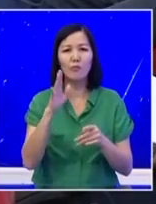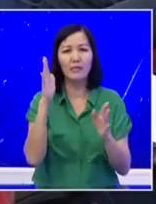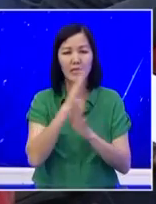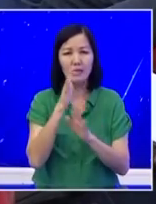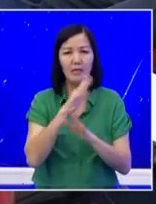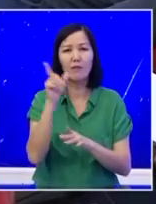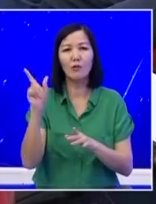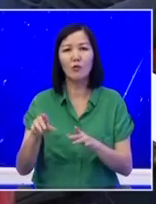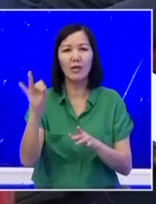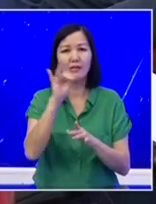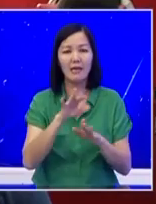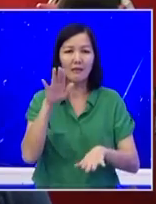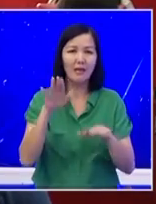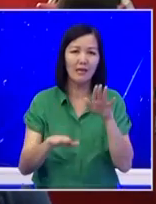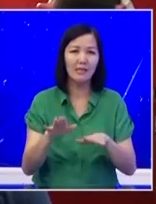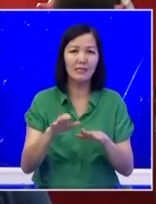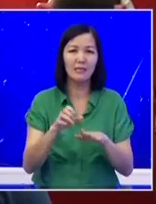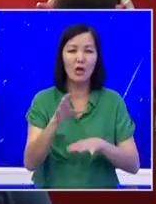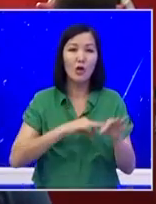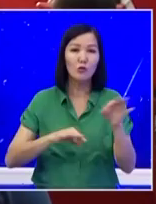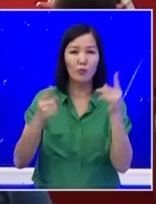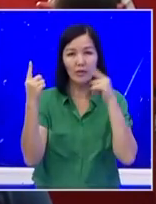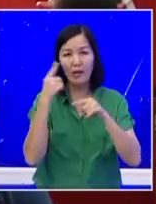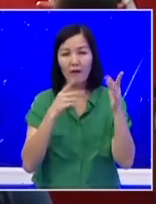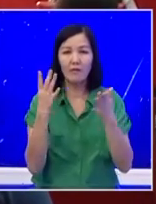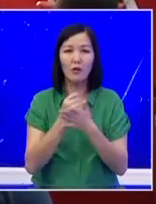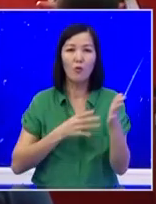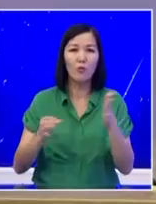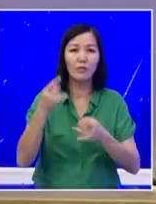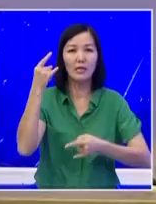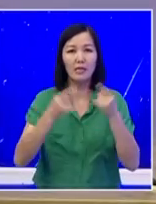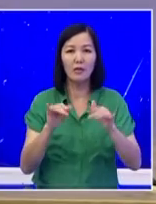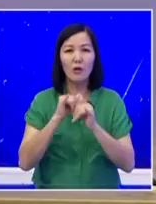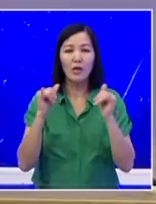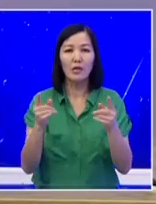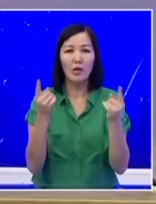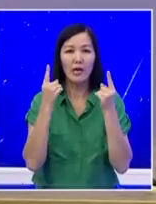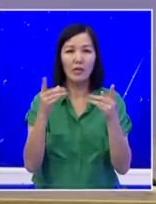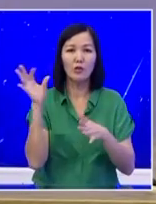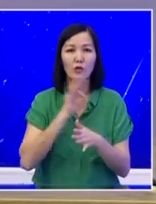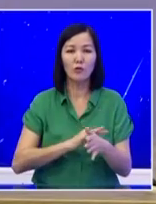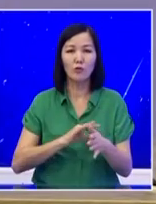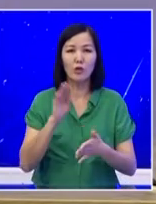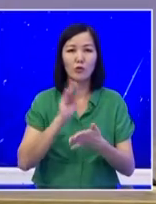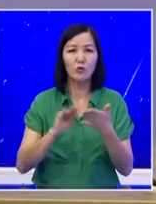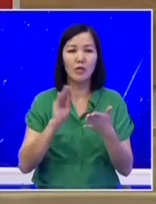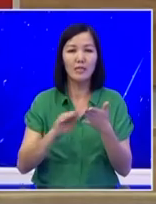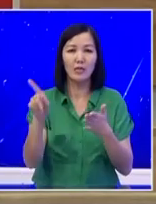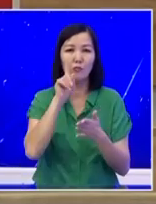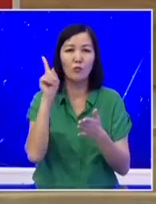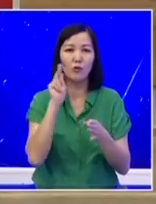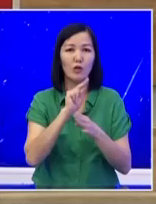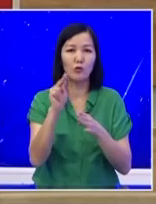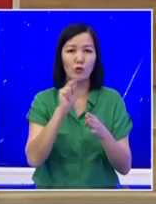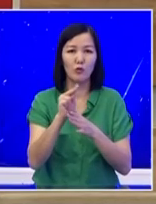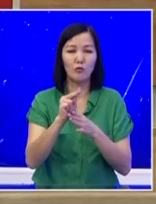тұлға, тарих тарасы сынды бір қатар жобаның авторы. Облыстық телеарна дамуына айрықша үлес қосып, жас журналистер